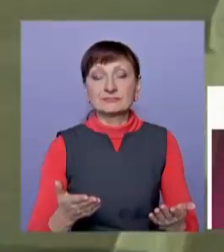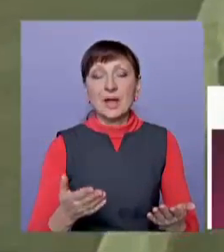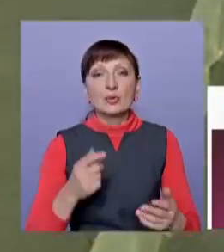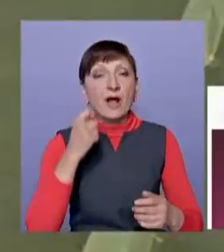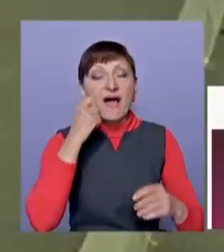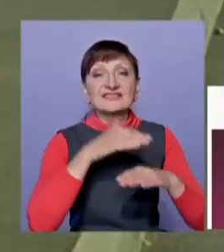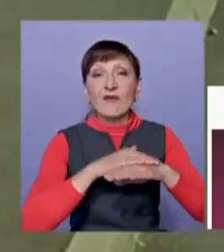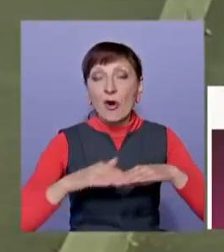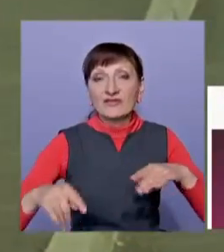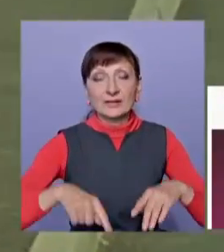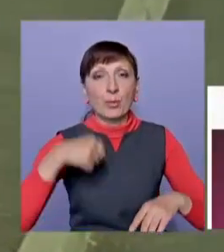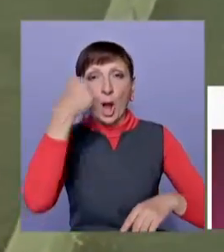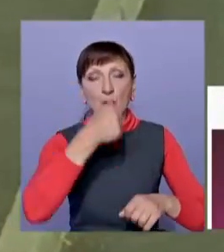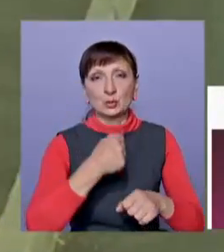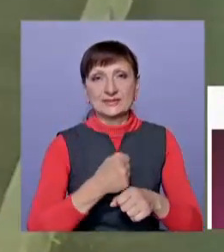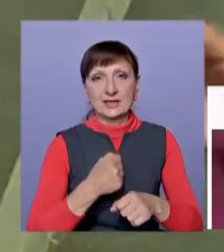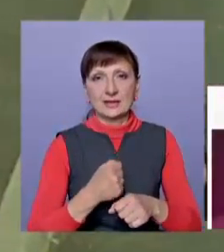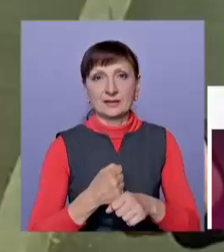асфальтировали в этом году.